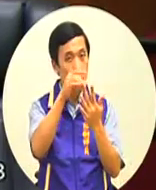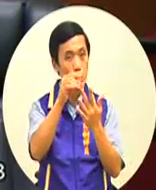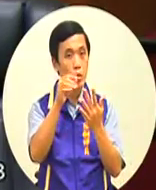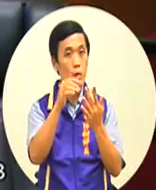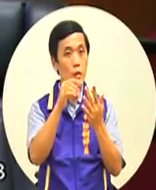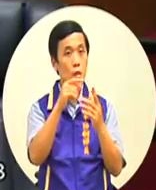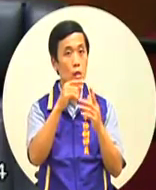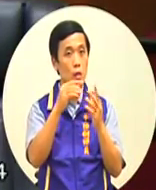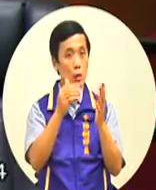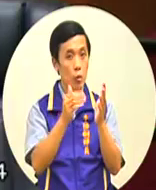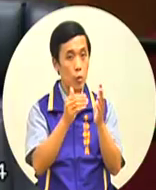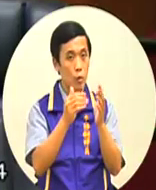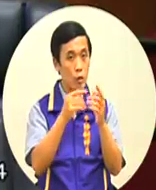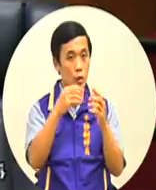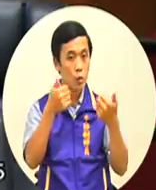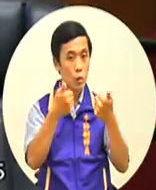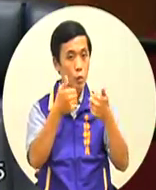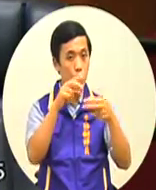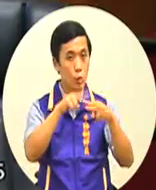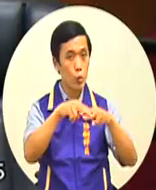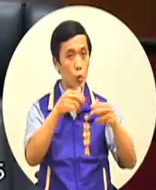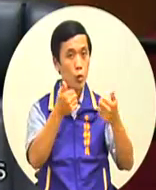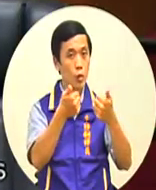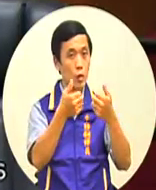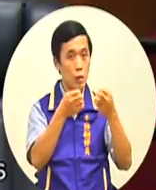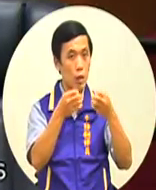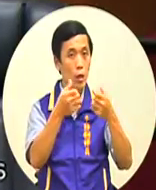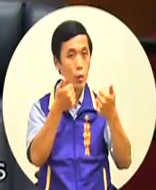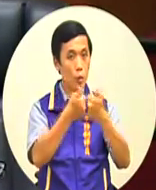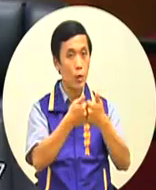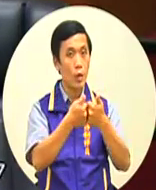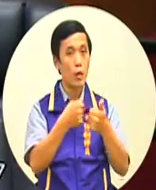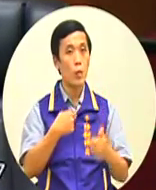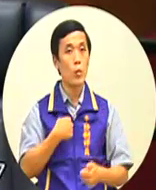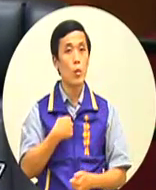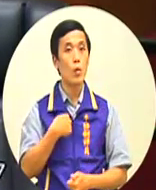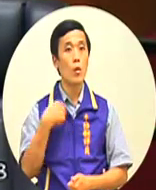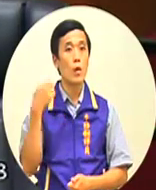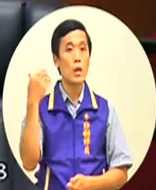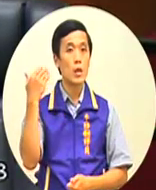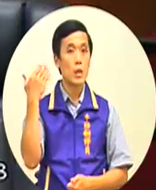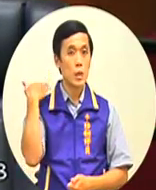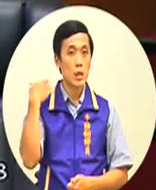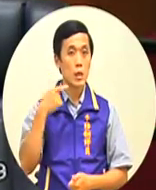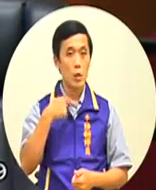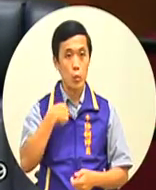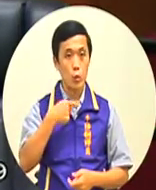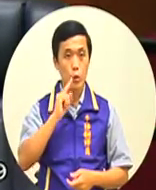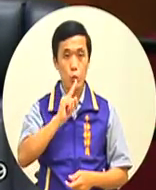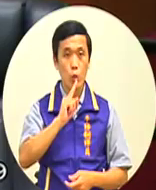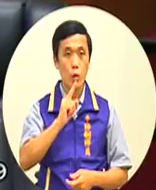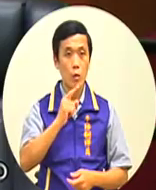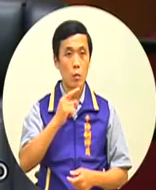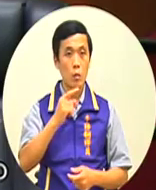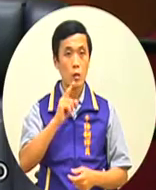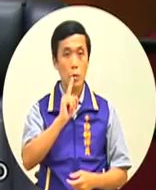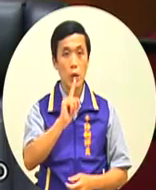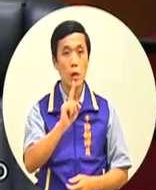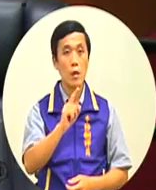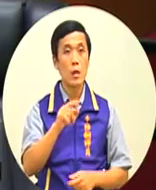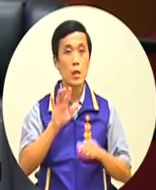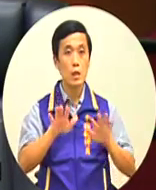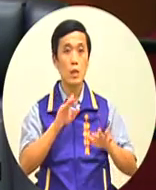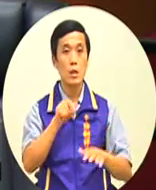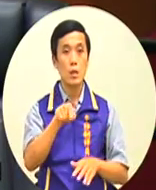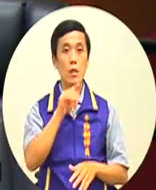会。那天我非常强烈也非常强势的讲了这么一句话了哈。今天这个是国